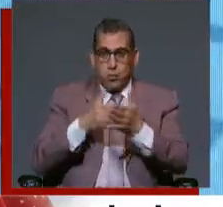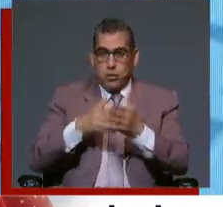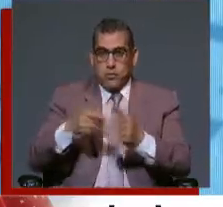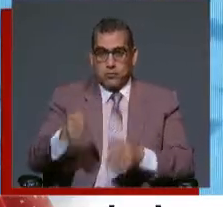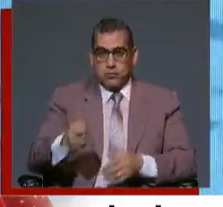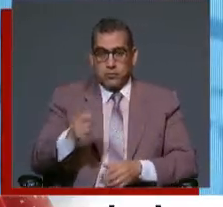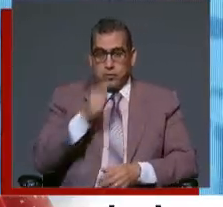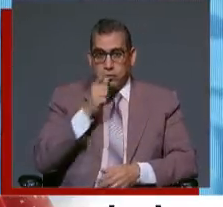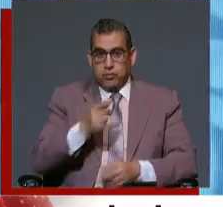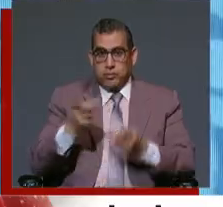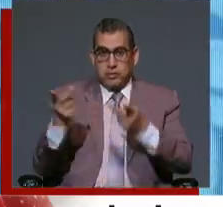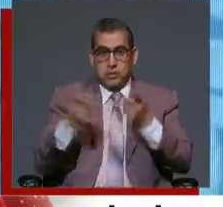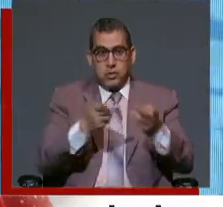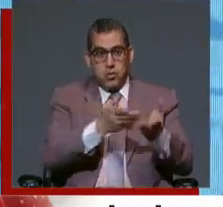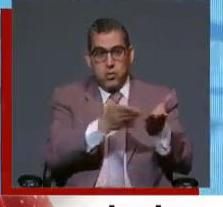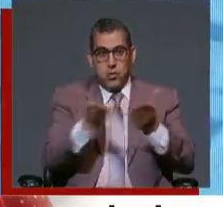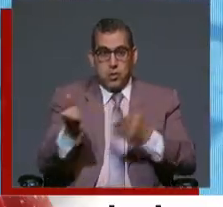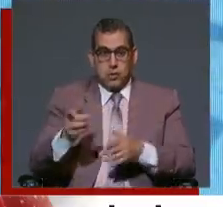بيوت الإعلام،